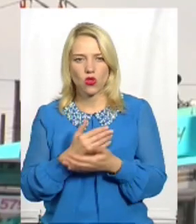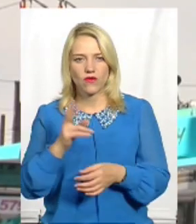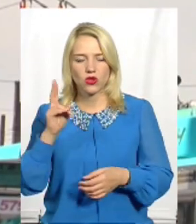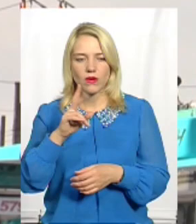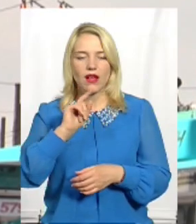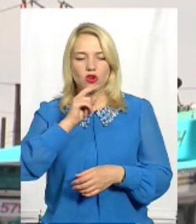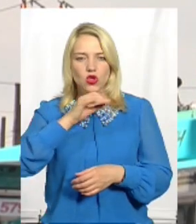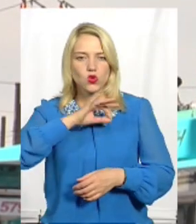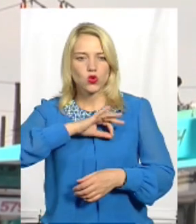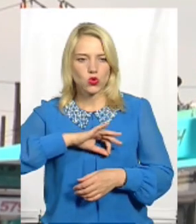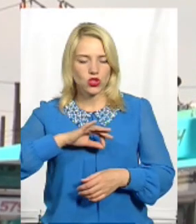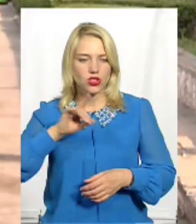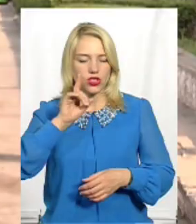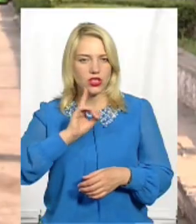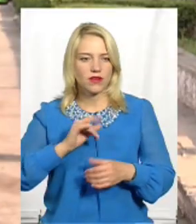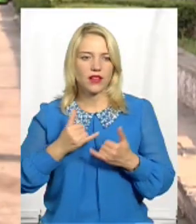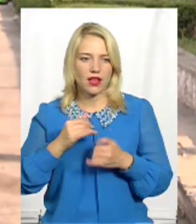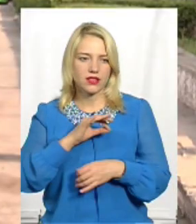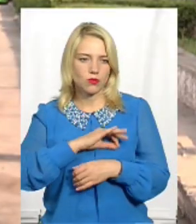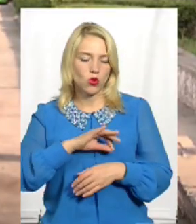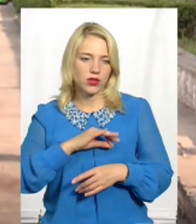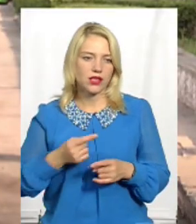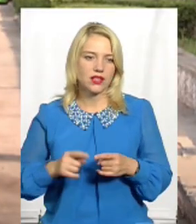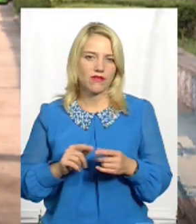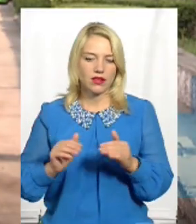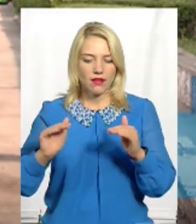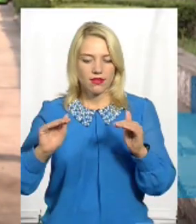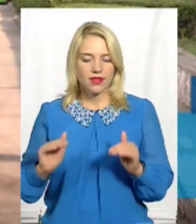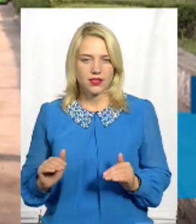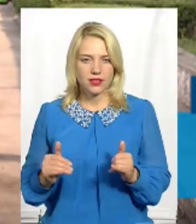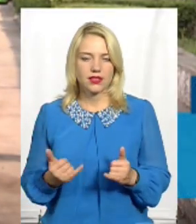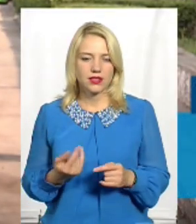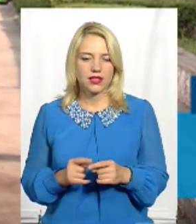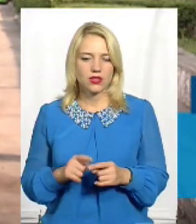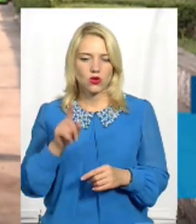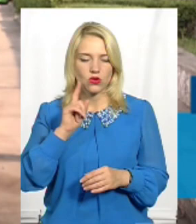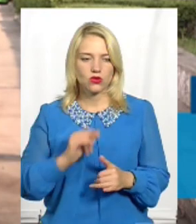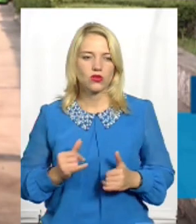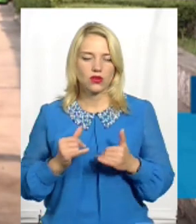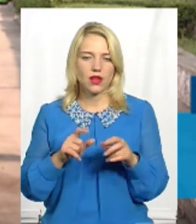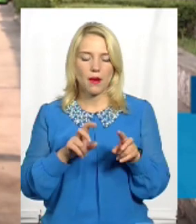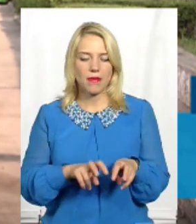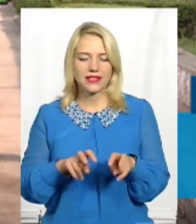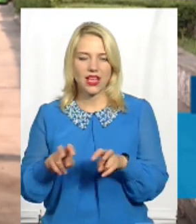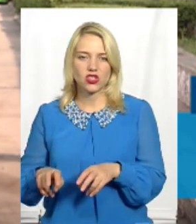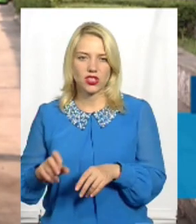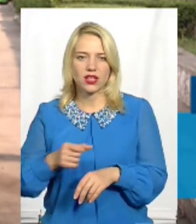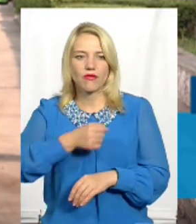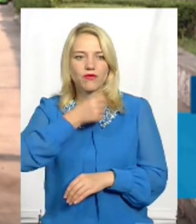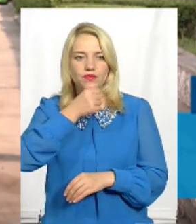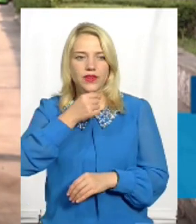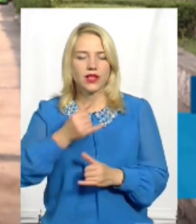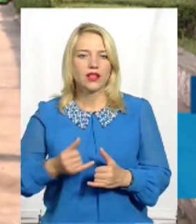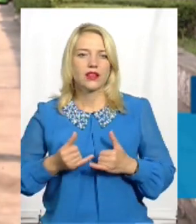зручніші в експлуатації, ніж старіші аналоги. Він низенький, що зручно для, скажімо так, пасажирів похилого віку,